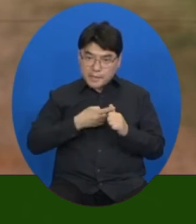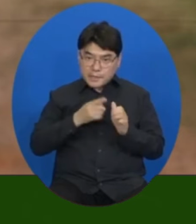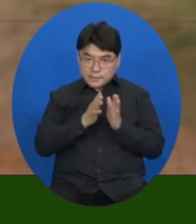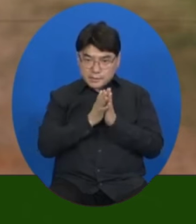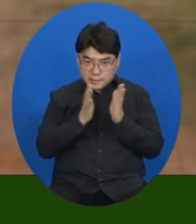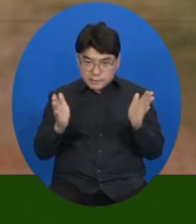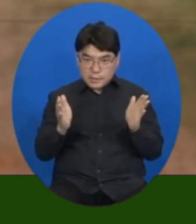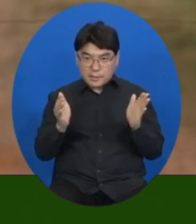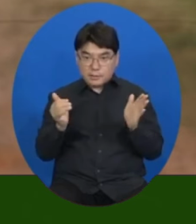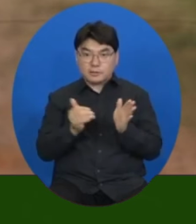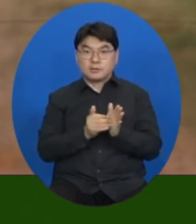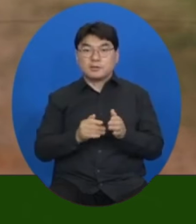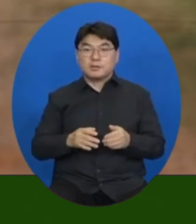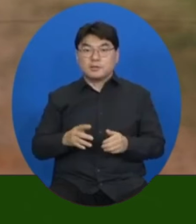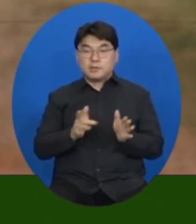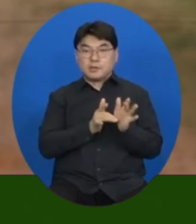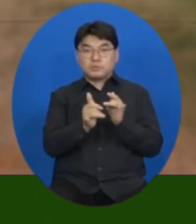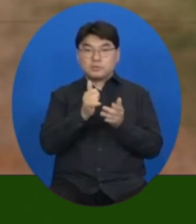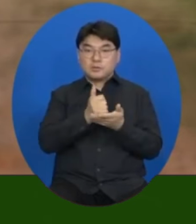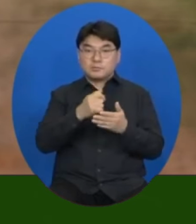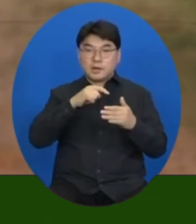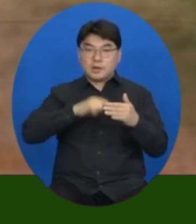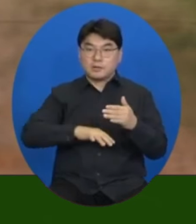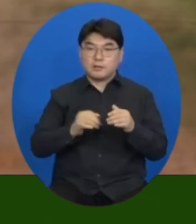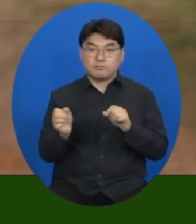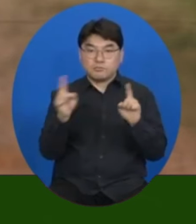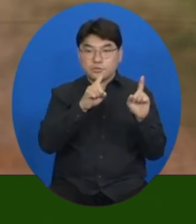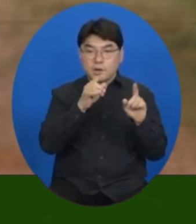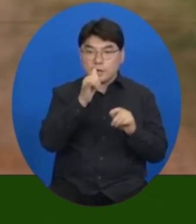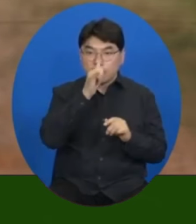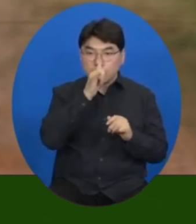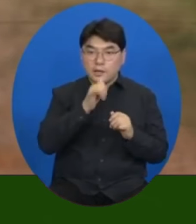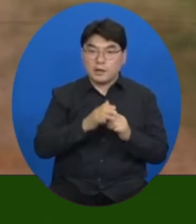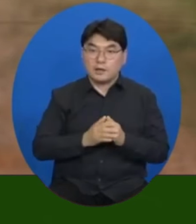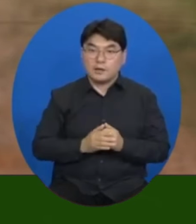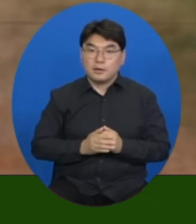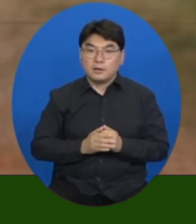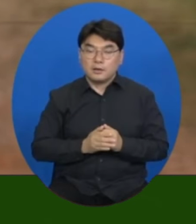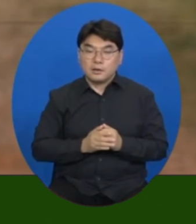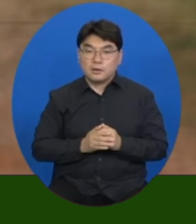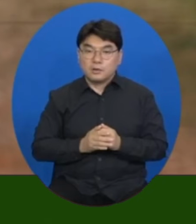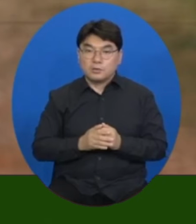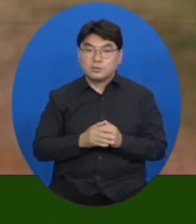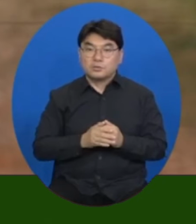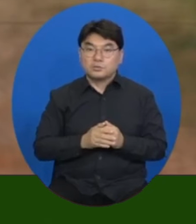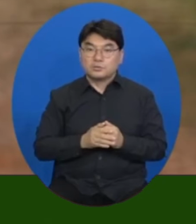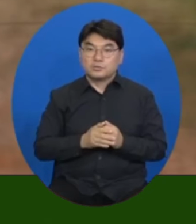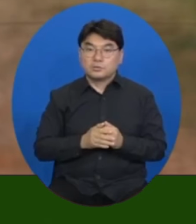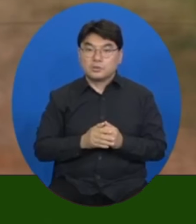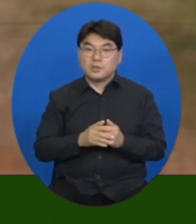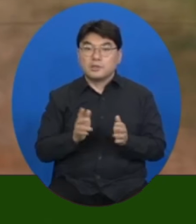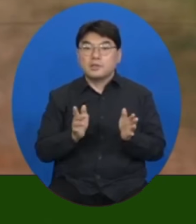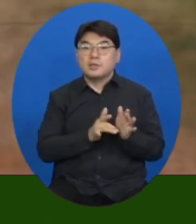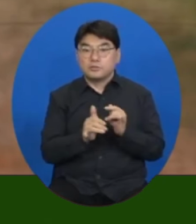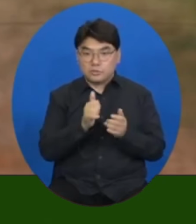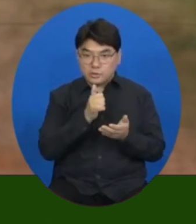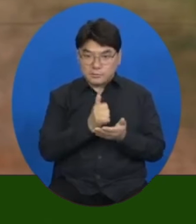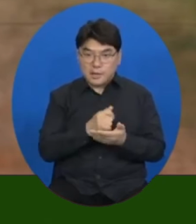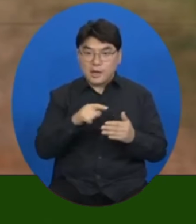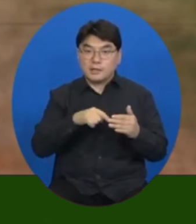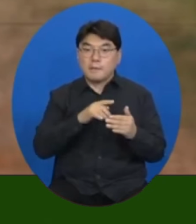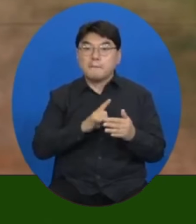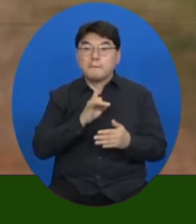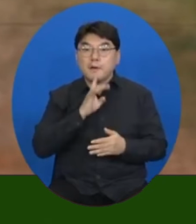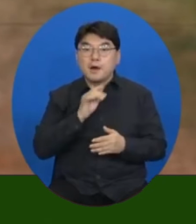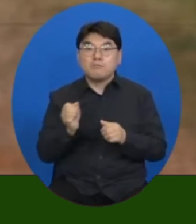예수님 안에 부활이 있다 죽음을 사망시킨 부활이 예수님 안에만 있다라고 하는